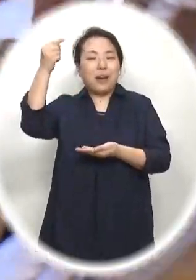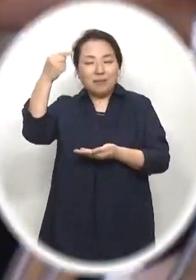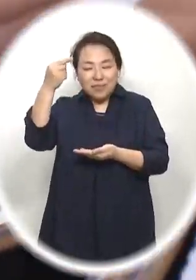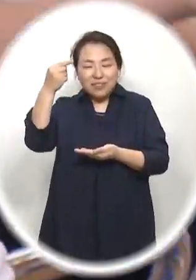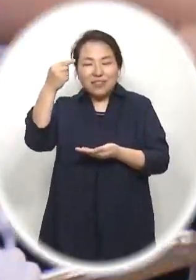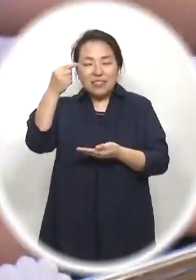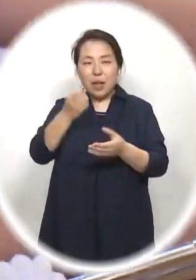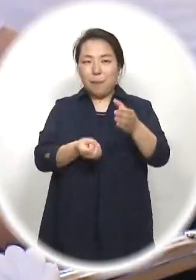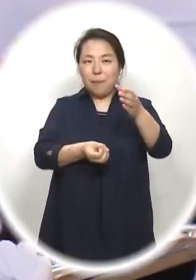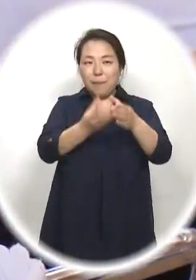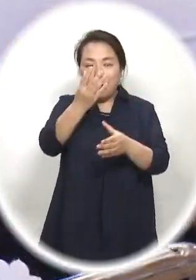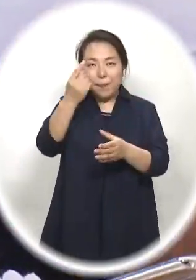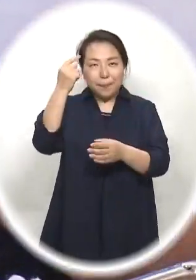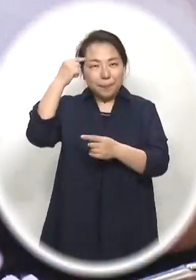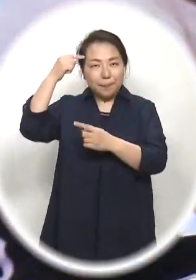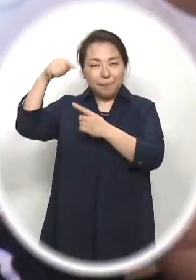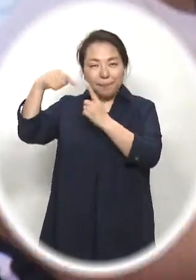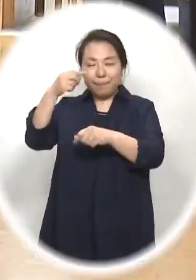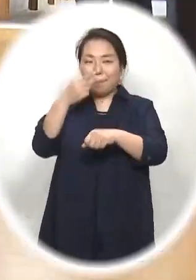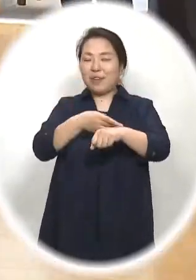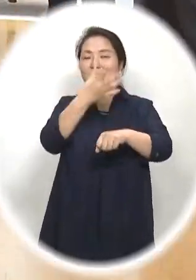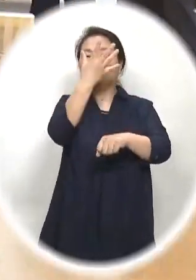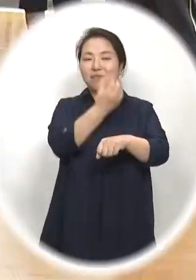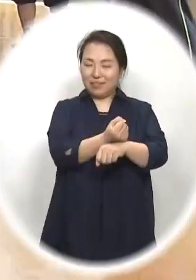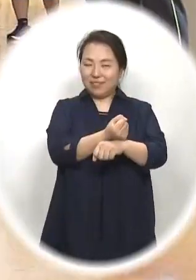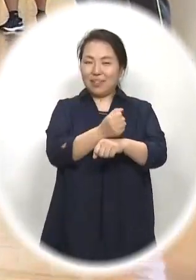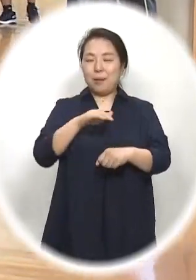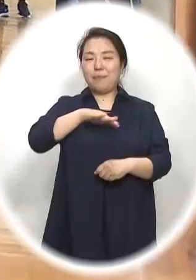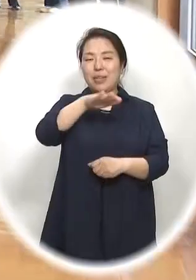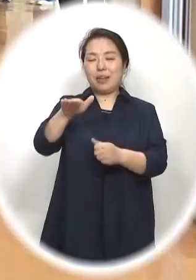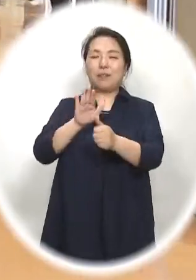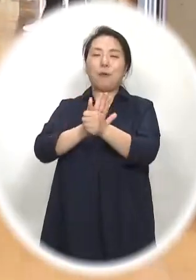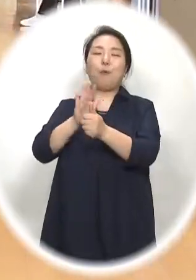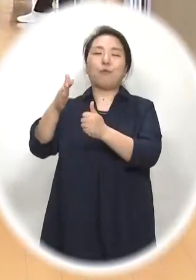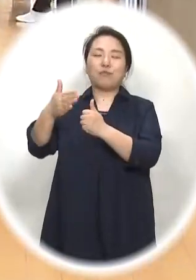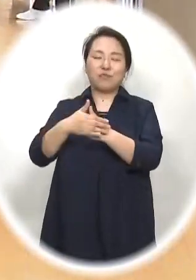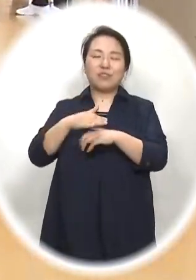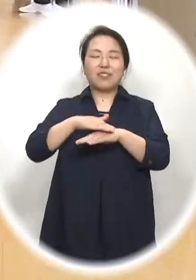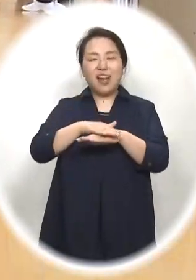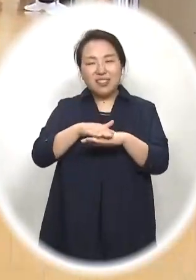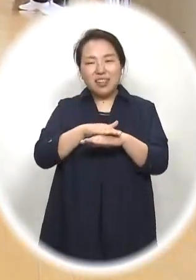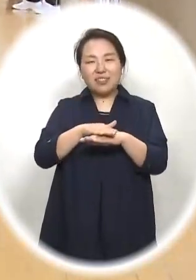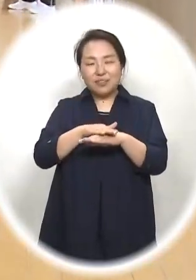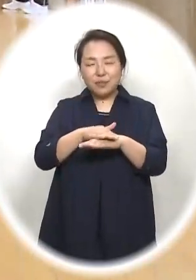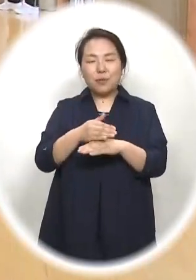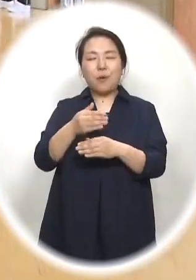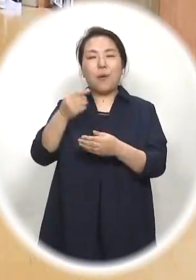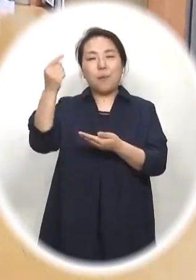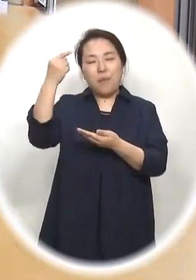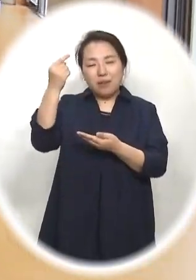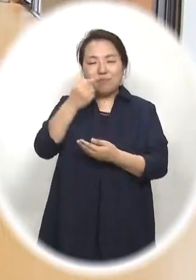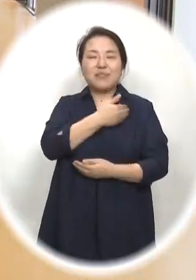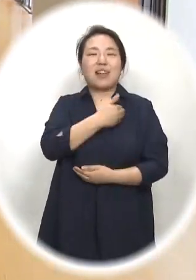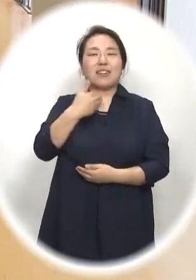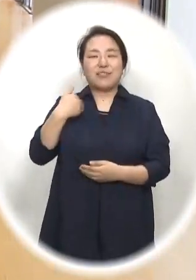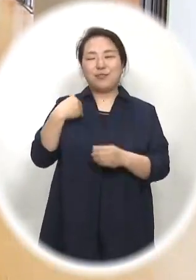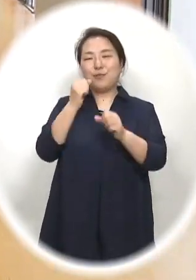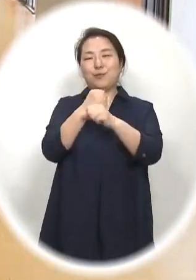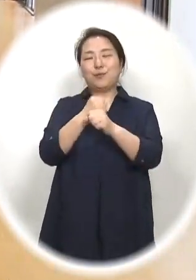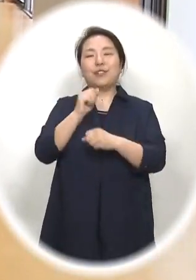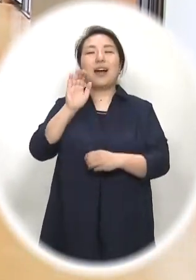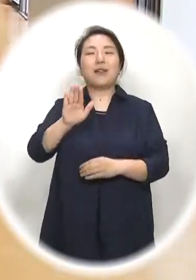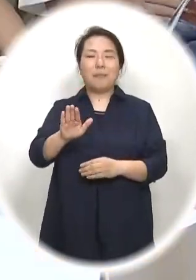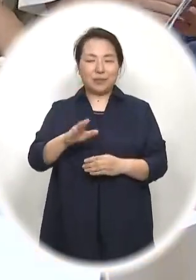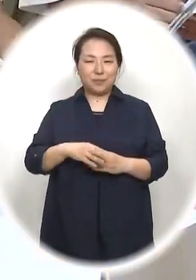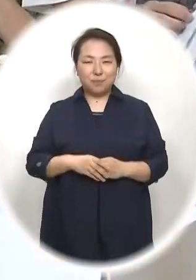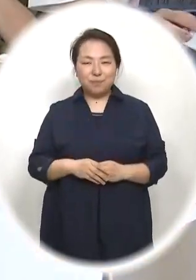災害時に役立つ技を覚えたり、みんなで協力することの大切さを学ぶことができるような工夫がされ